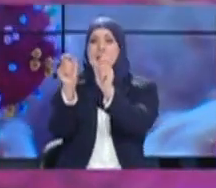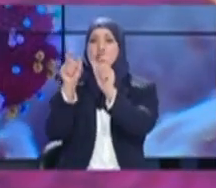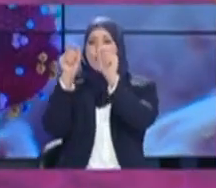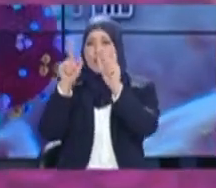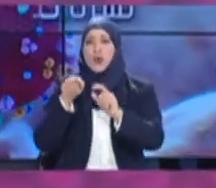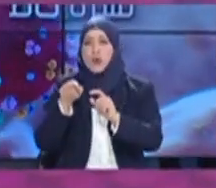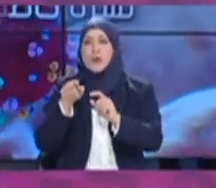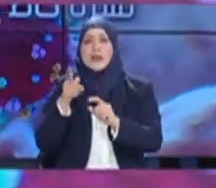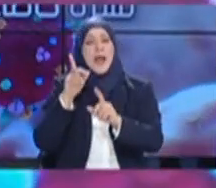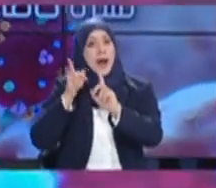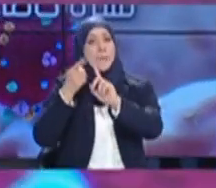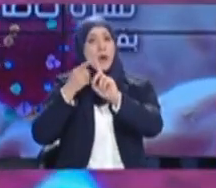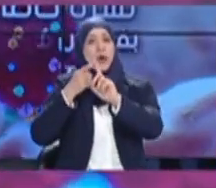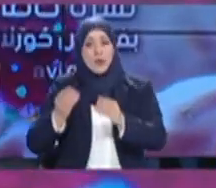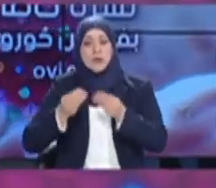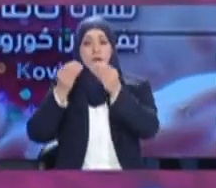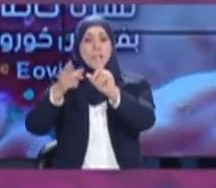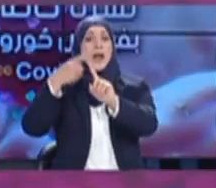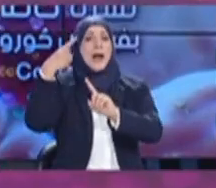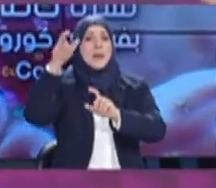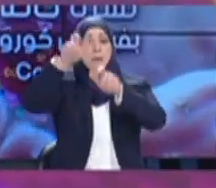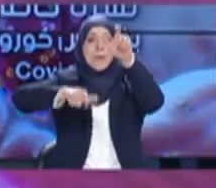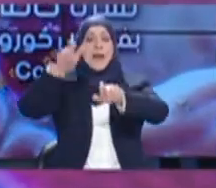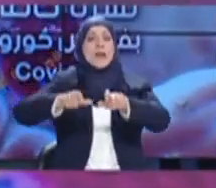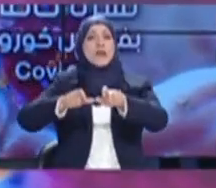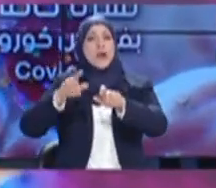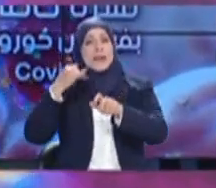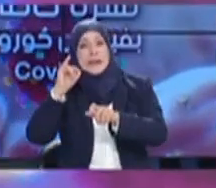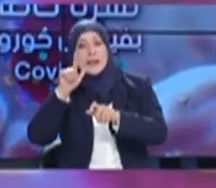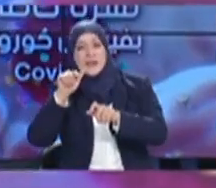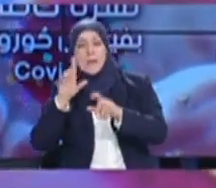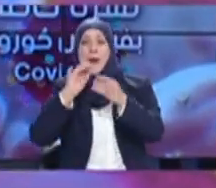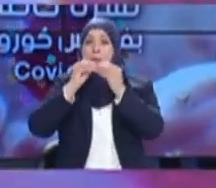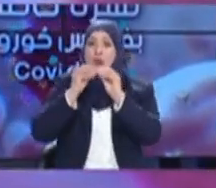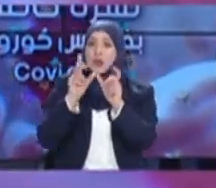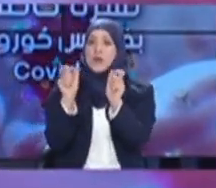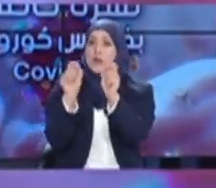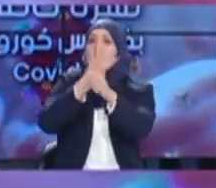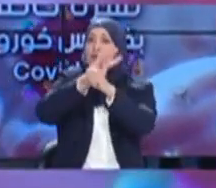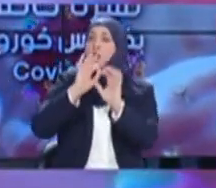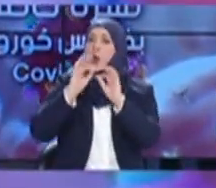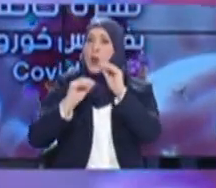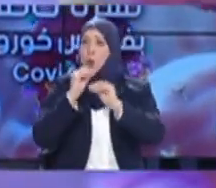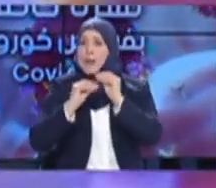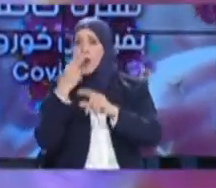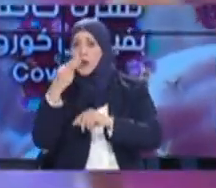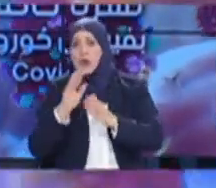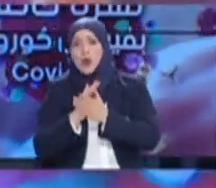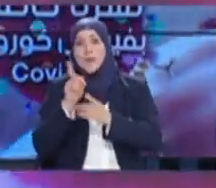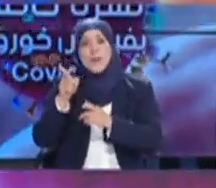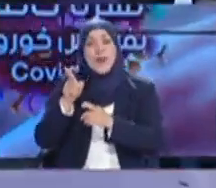ديديه وهي مخولة ومخصصة للناس اللي هما في حجر صحي لكن تحت رقابة صحية. القطاع الخاص أيضا